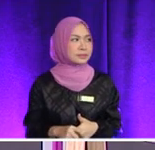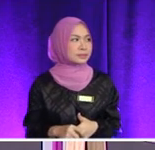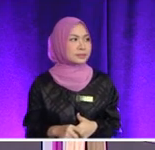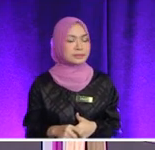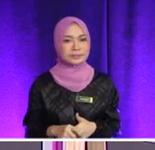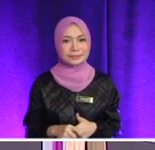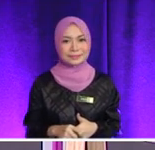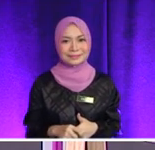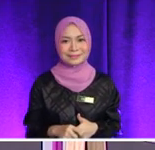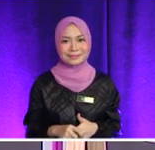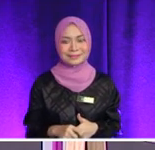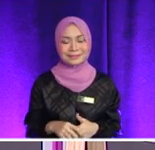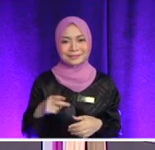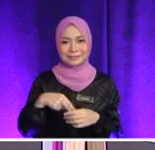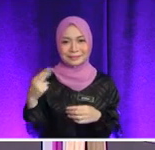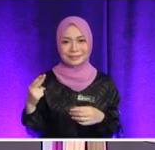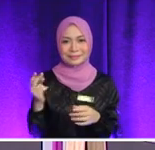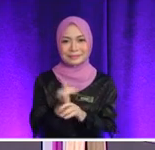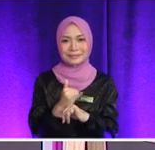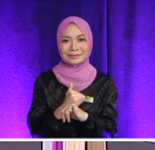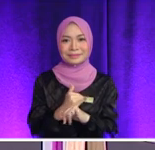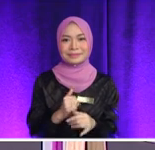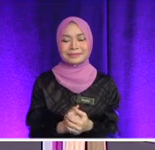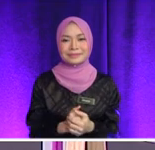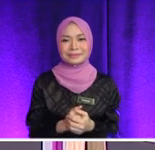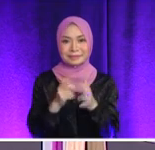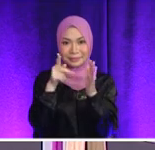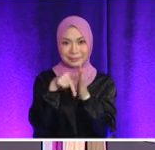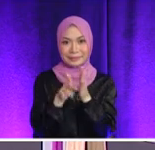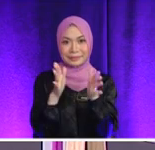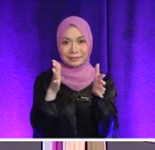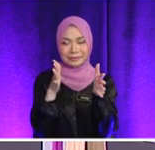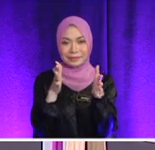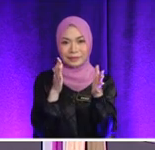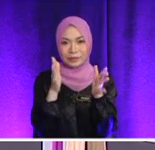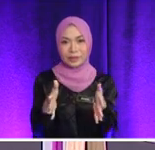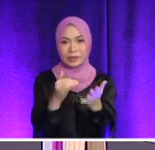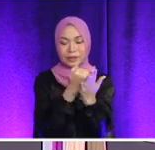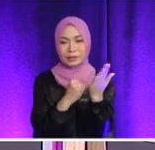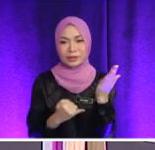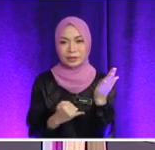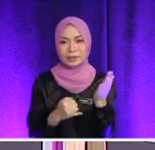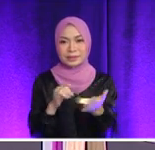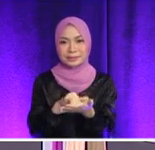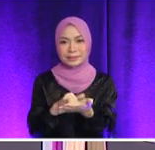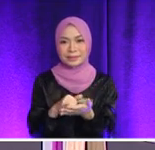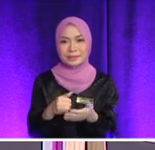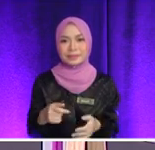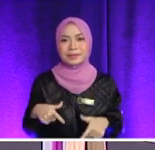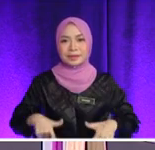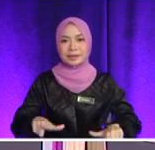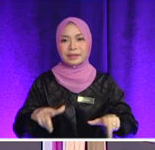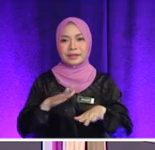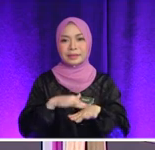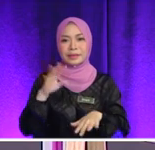hasil karya yang kedua nih oke beliau dilahirkan pada 4